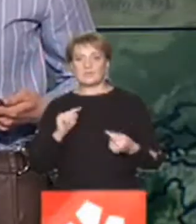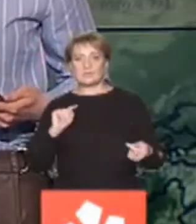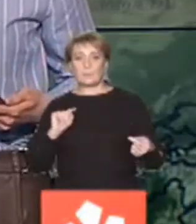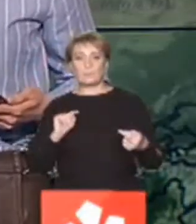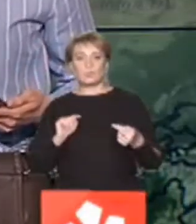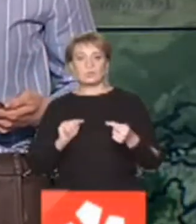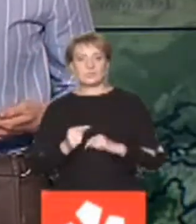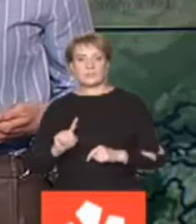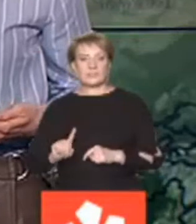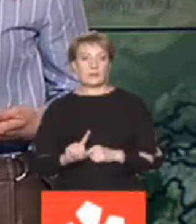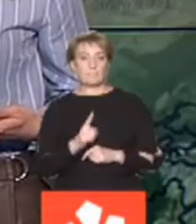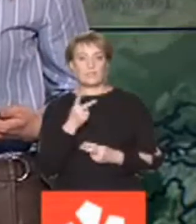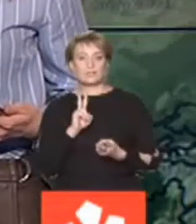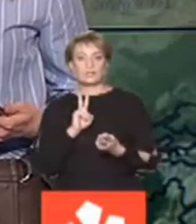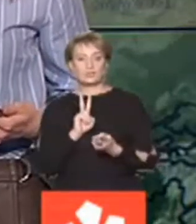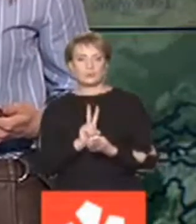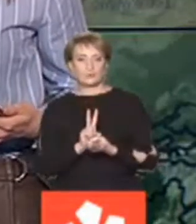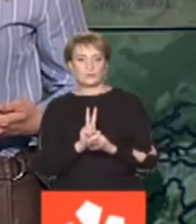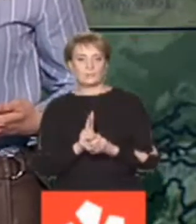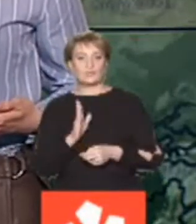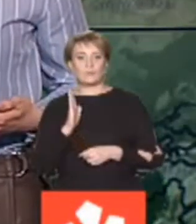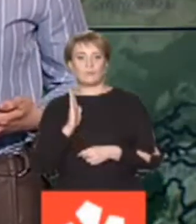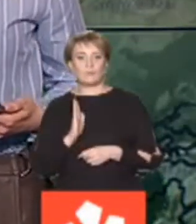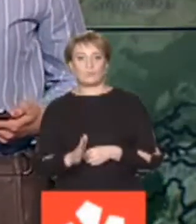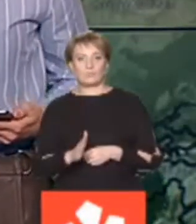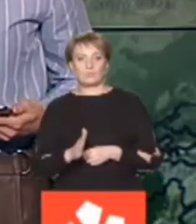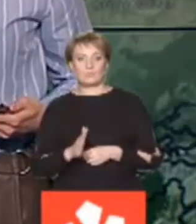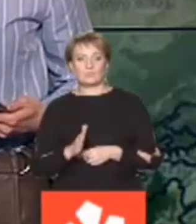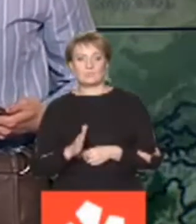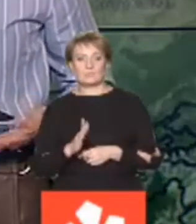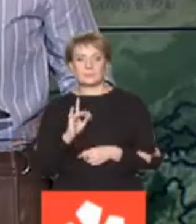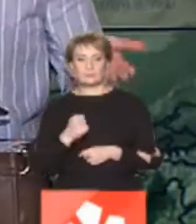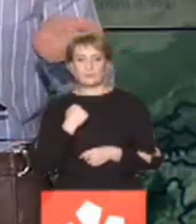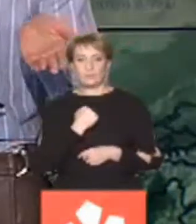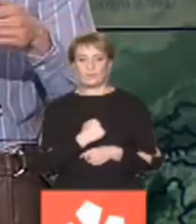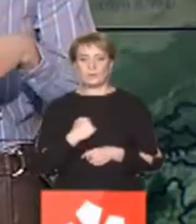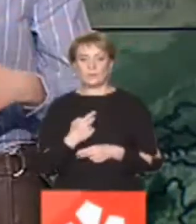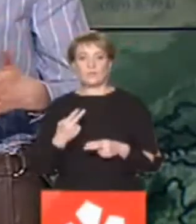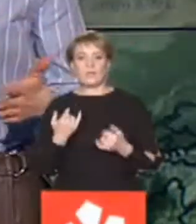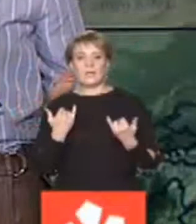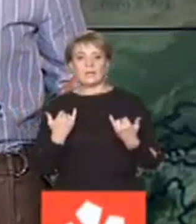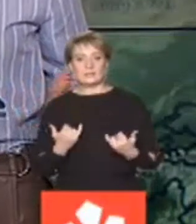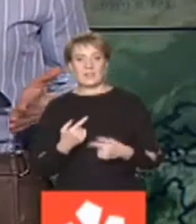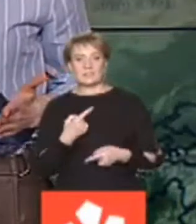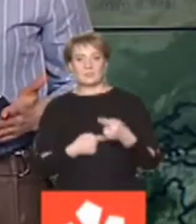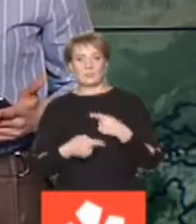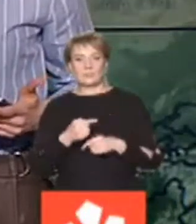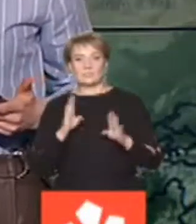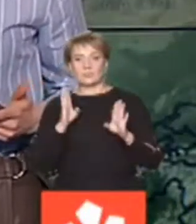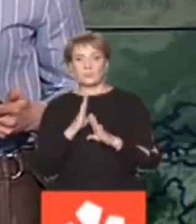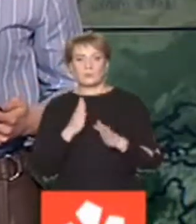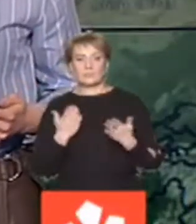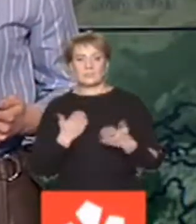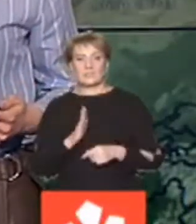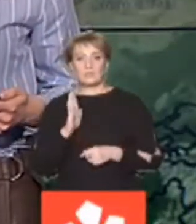протистояння, перша його зустріч, скажімо так, буде відбуватися доволі бурхливо. Безпосередньо зараз вже повернемося до погоди, яка